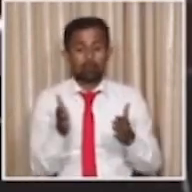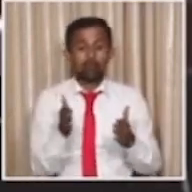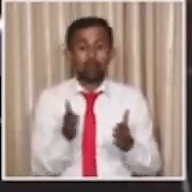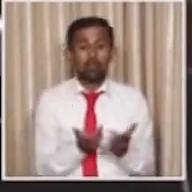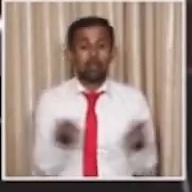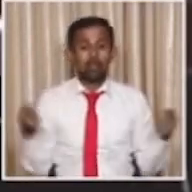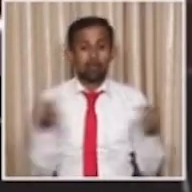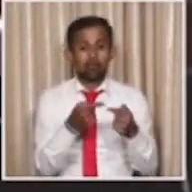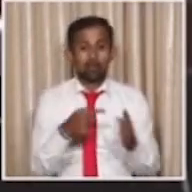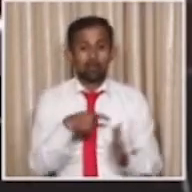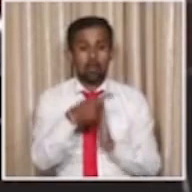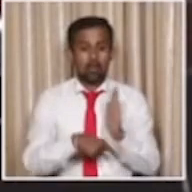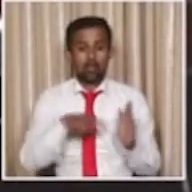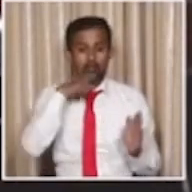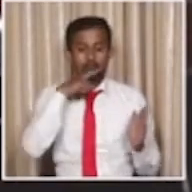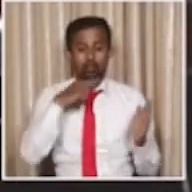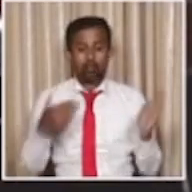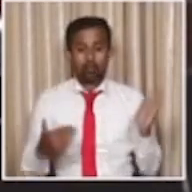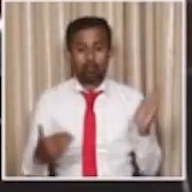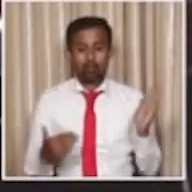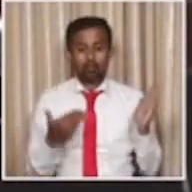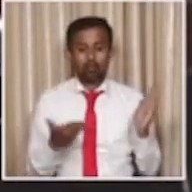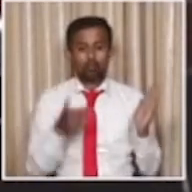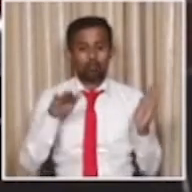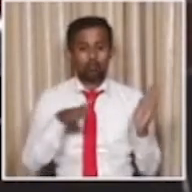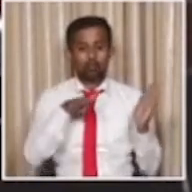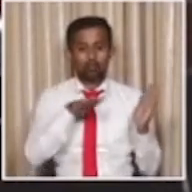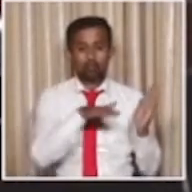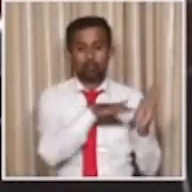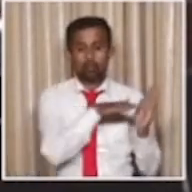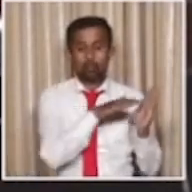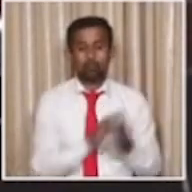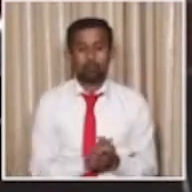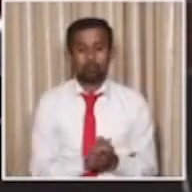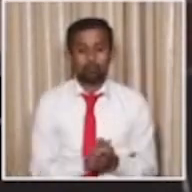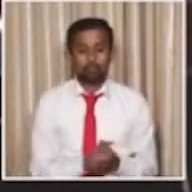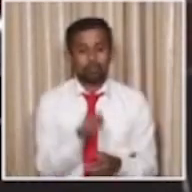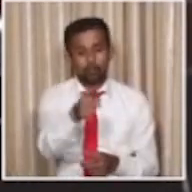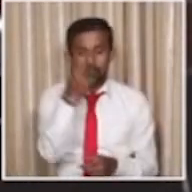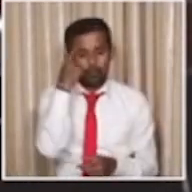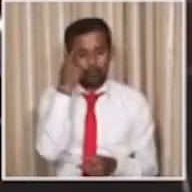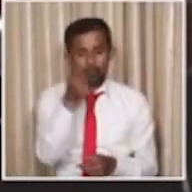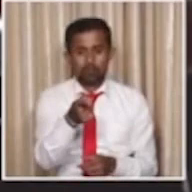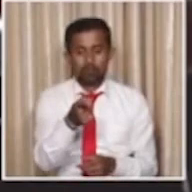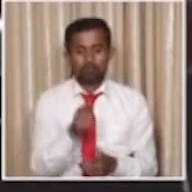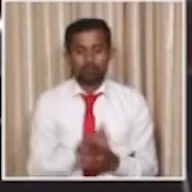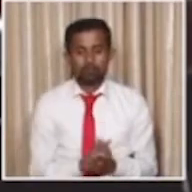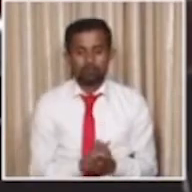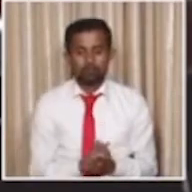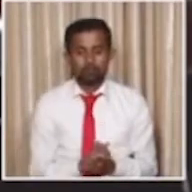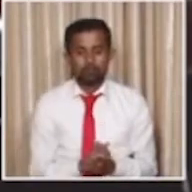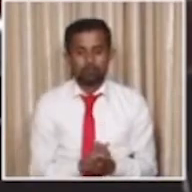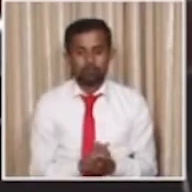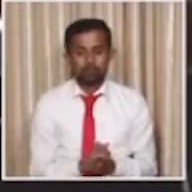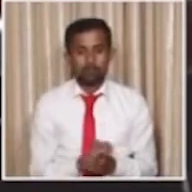ටික ලංකාවේ වෙරළ පැත්තට ගහගෙන එන්න අනතුරක් තිබෙනවා කියලා. ද ඔබ කල්පනා කරලා බලන්න මුලාසුනාරද